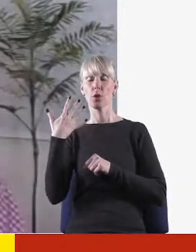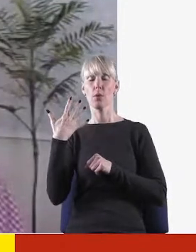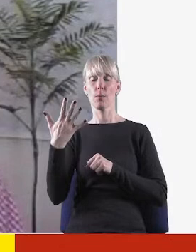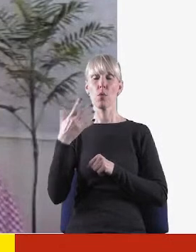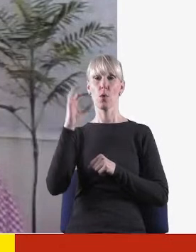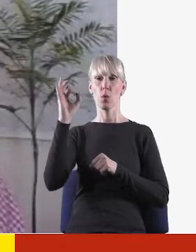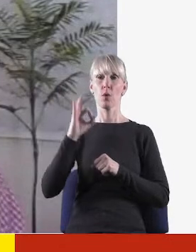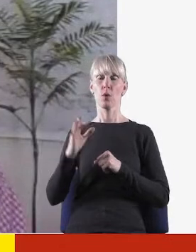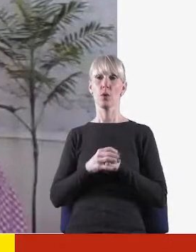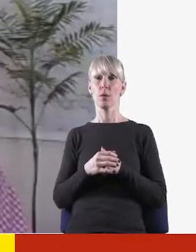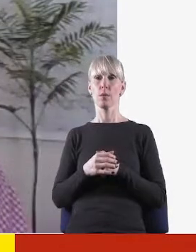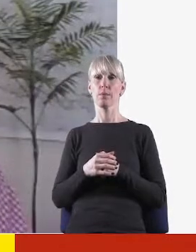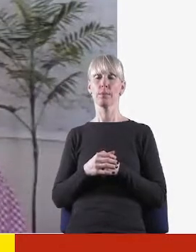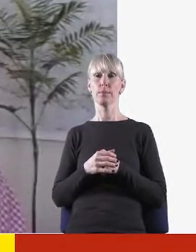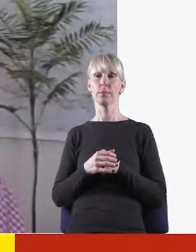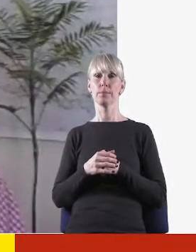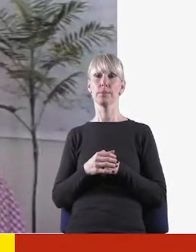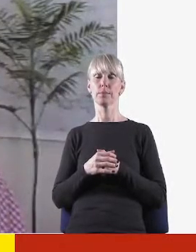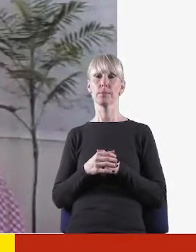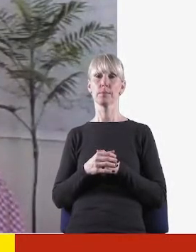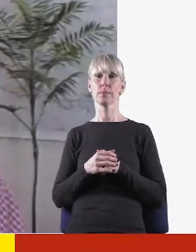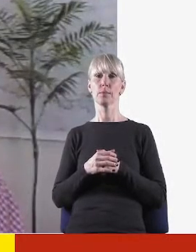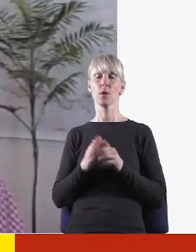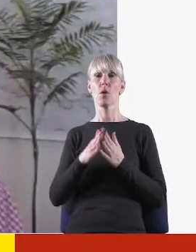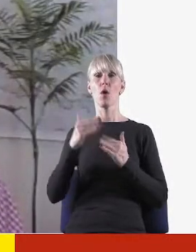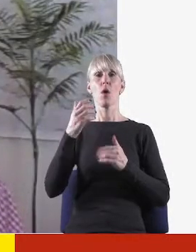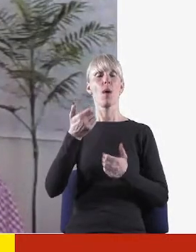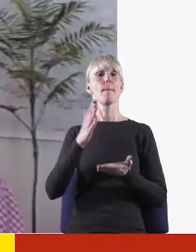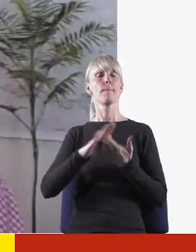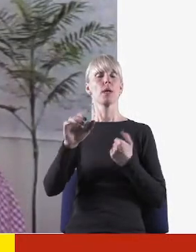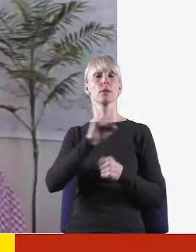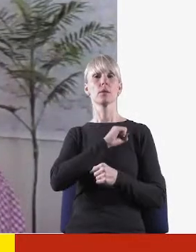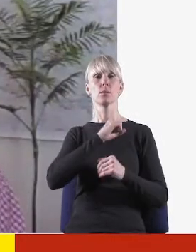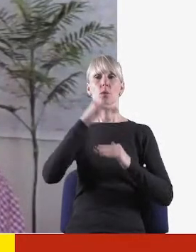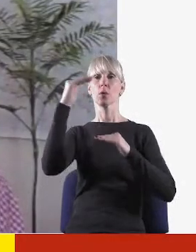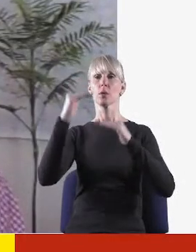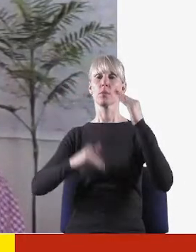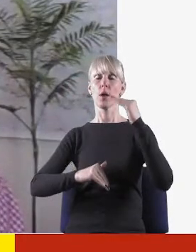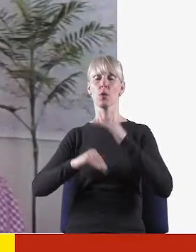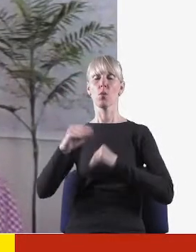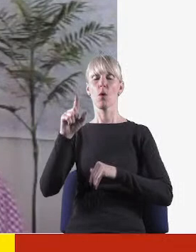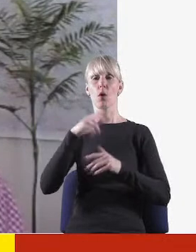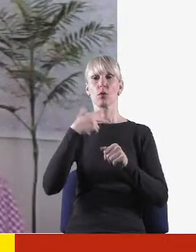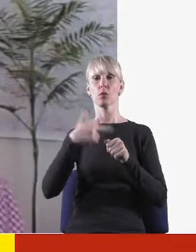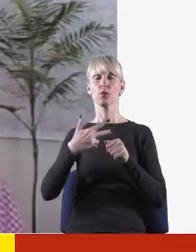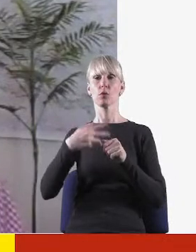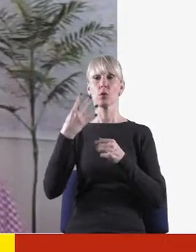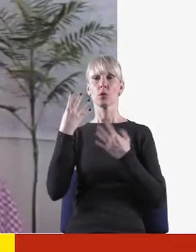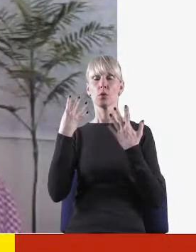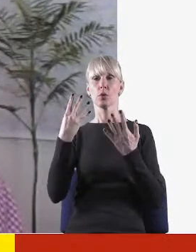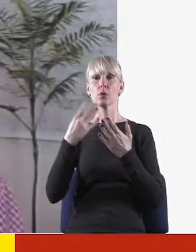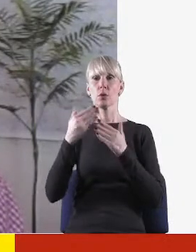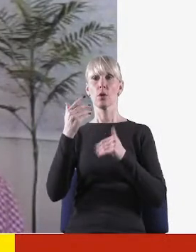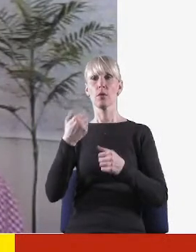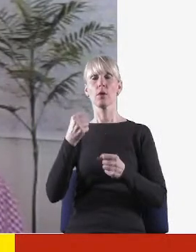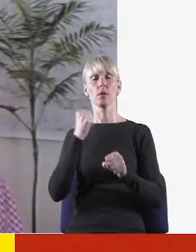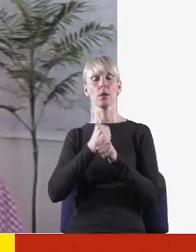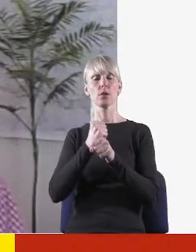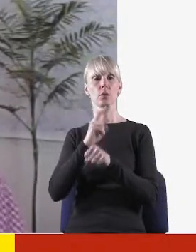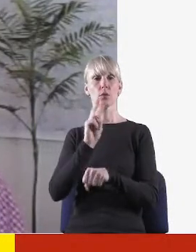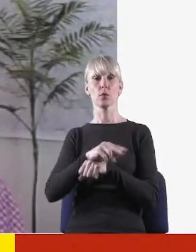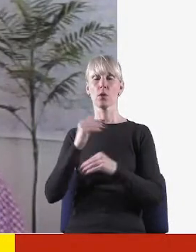wrześniem 2021 roku. Bezrobocie spadło o 39%, zatrudnienie wzrosło o